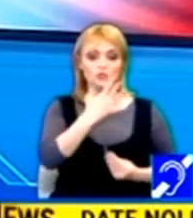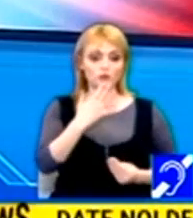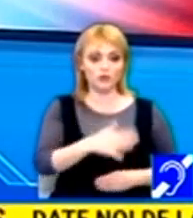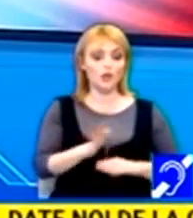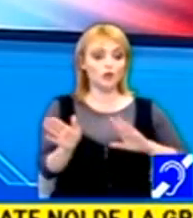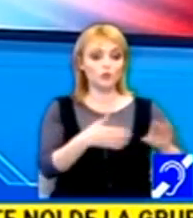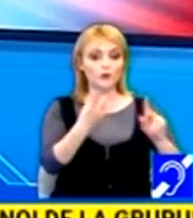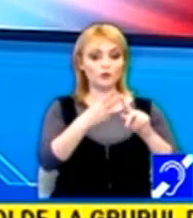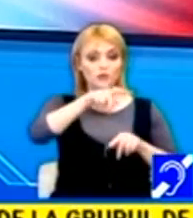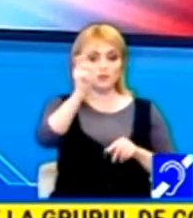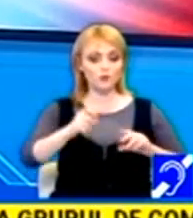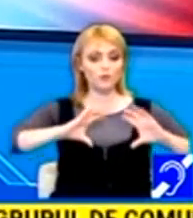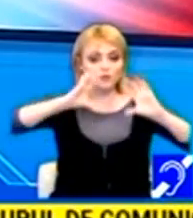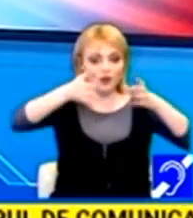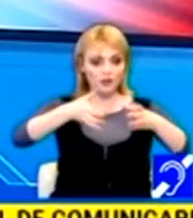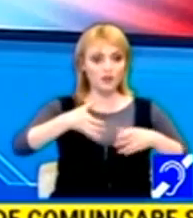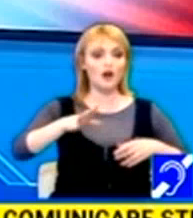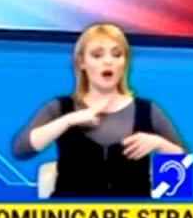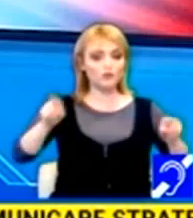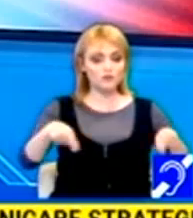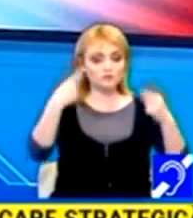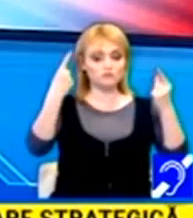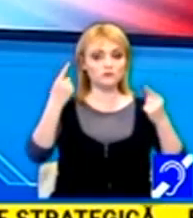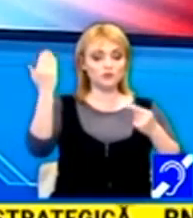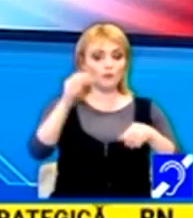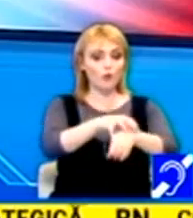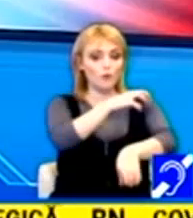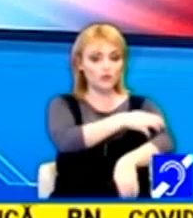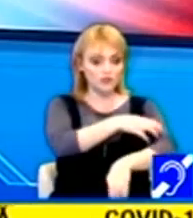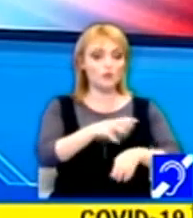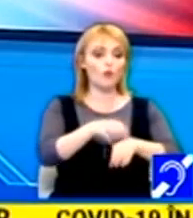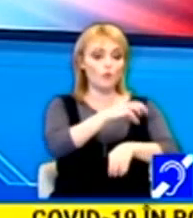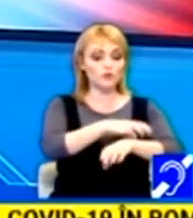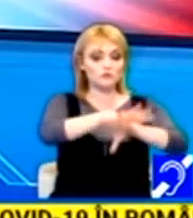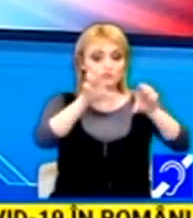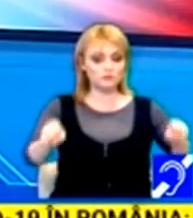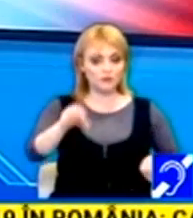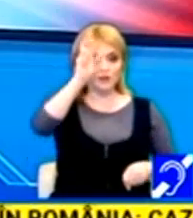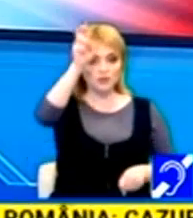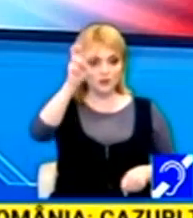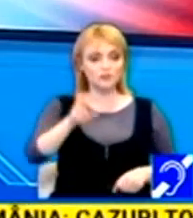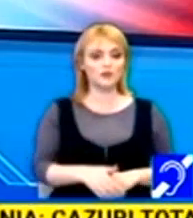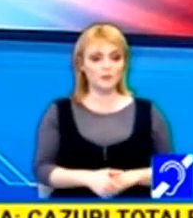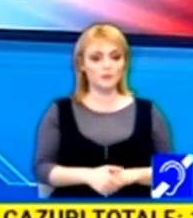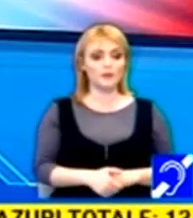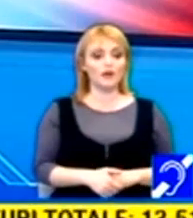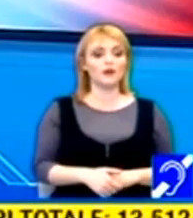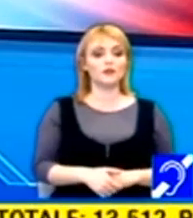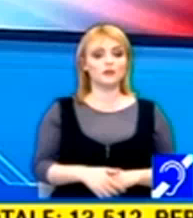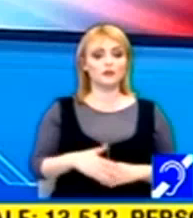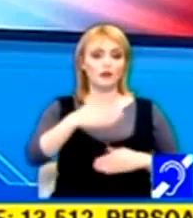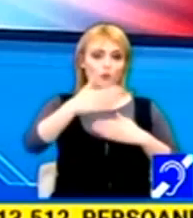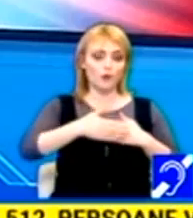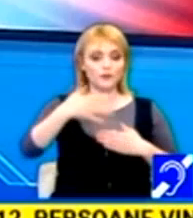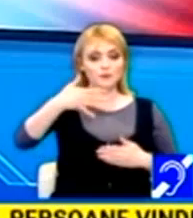doilea război mondial, a fost instaurată dictatura comunistă, care a pus stăpânire pe țară pentru aproape o jumătate de secol.